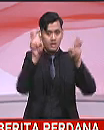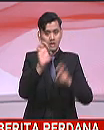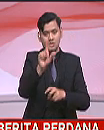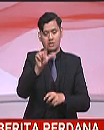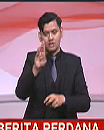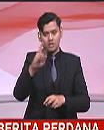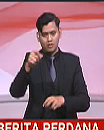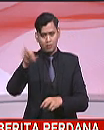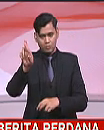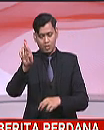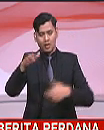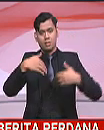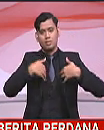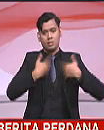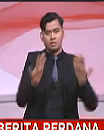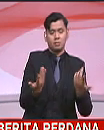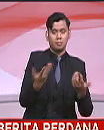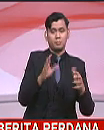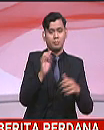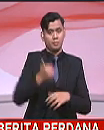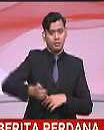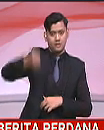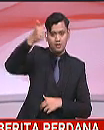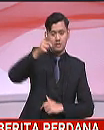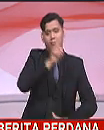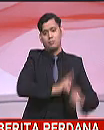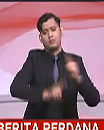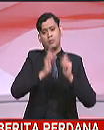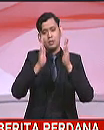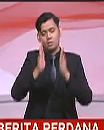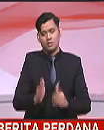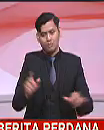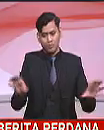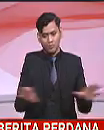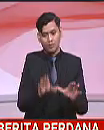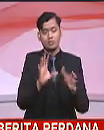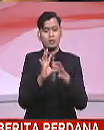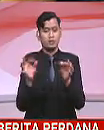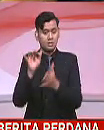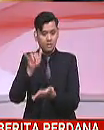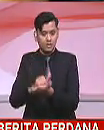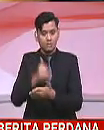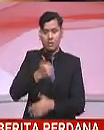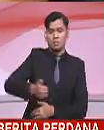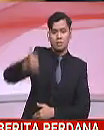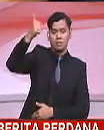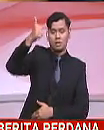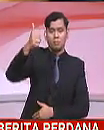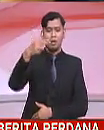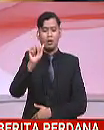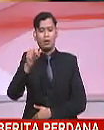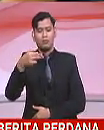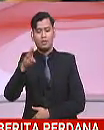sempat menggariskan pengarah dan pelakon yang bakal membintangi telefilm berkenaan. Menurut pengarah telefilm itu, Ahmad